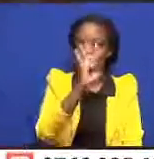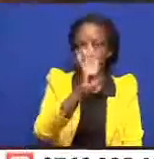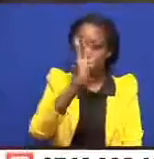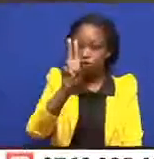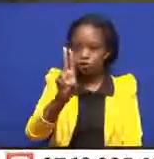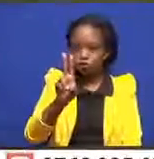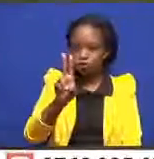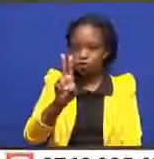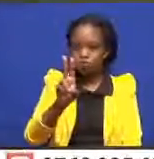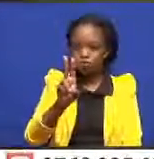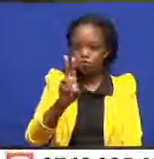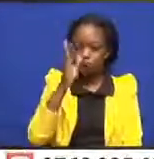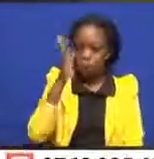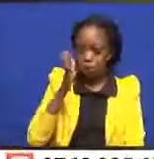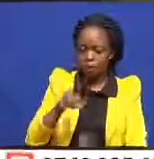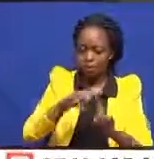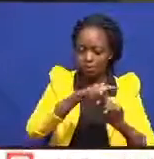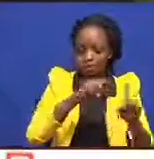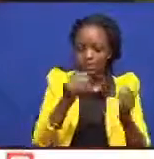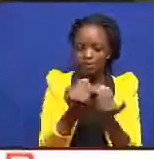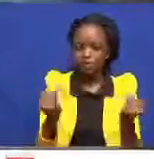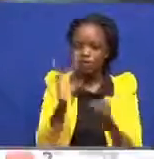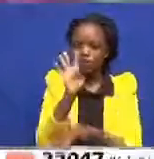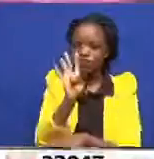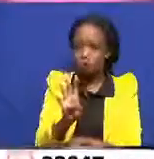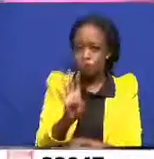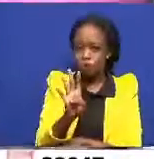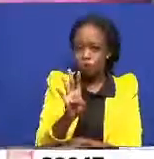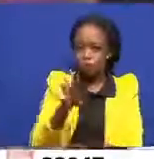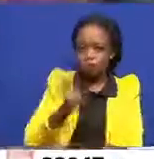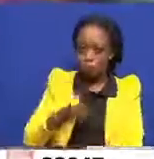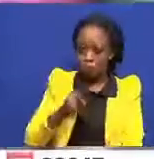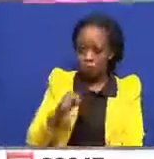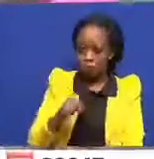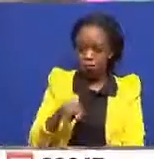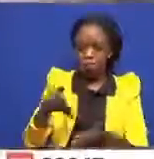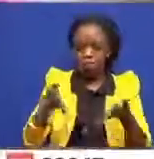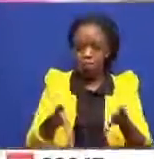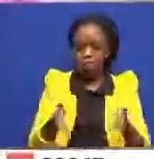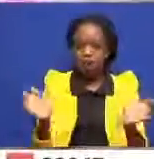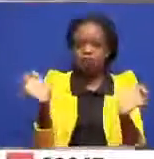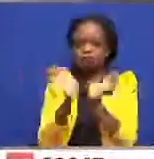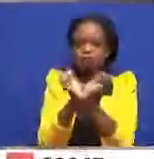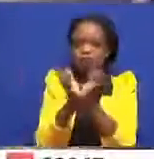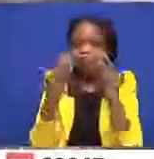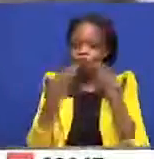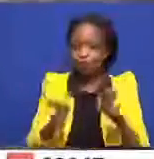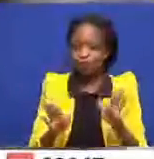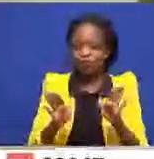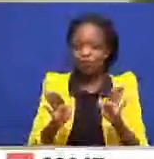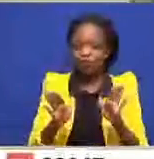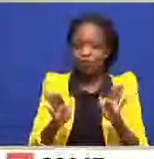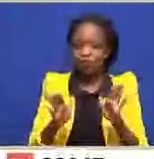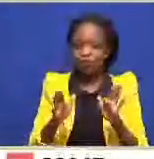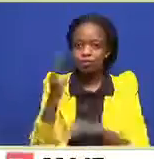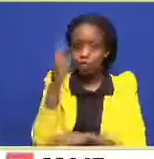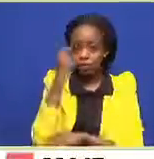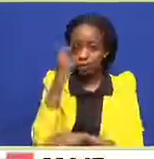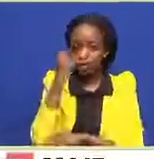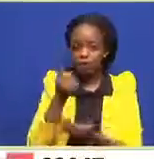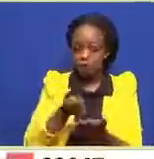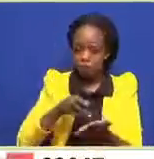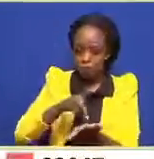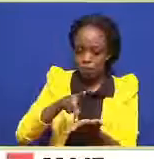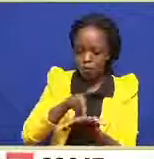42 kudaiwa kuua wanawe wanne. Mama huyo ambaye tayari amekamatwa anashukiwa kuwaua kwa kuwapa sumu